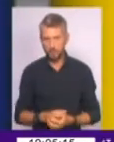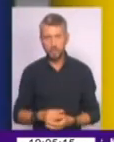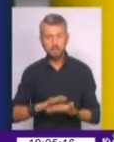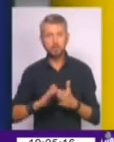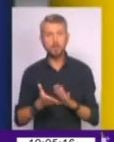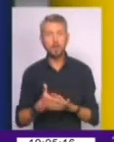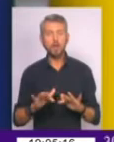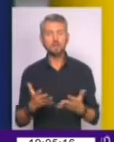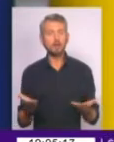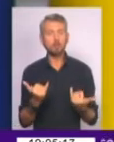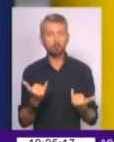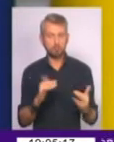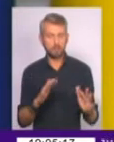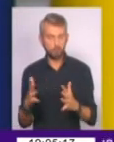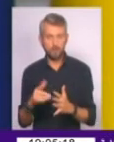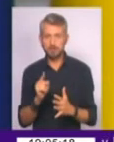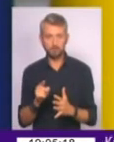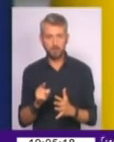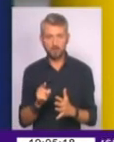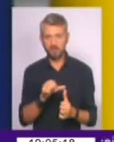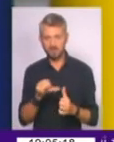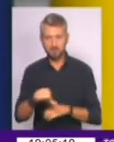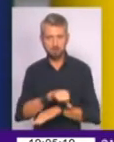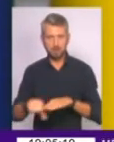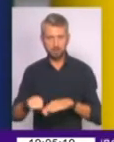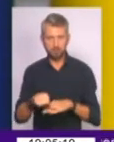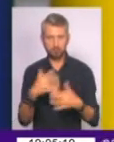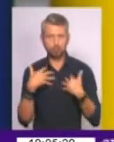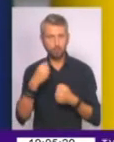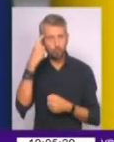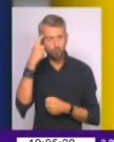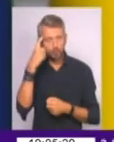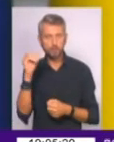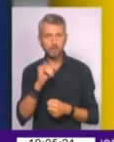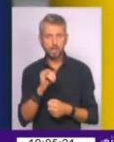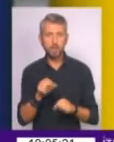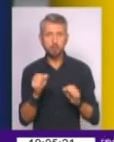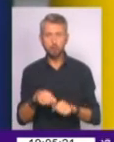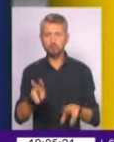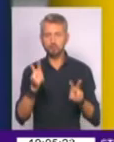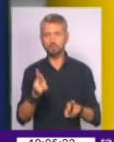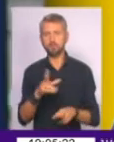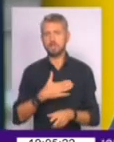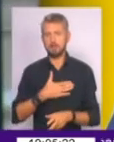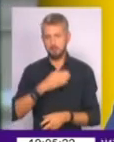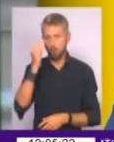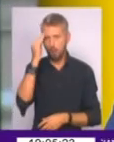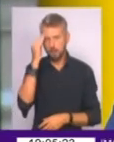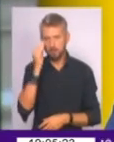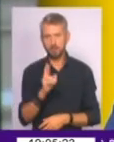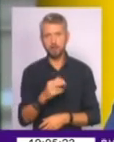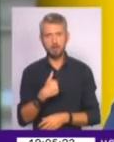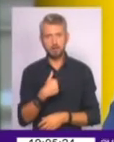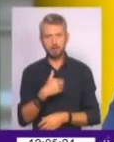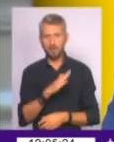сьогодні відбувається, вона вийшла за межі здорового глузду. Її можливо характеризувати як, на мій погляд, я не